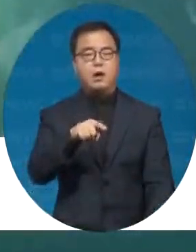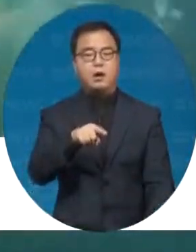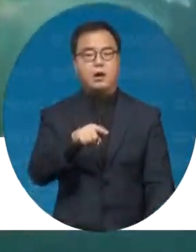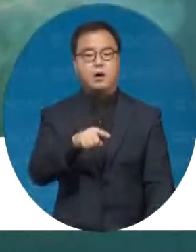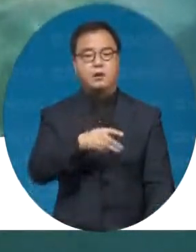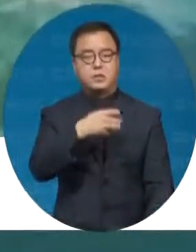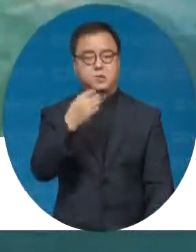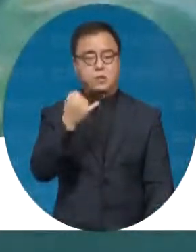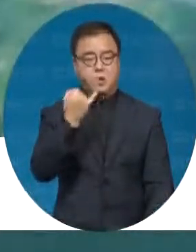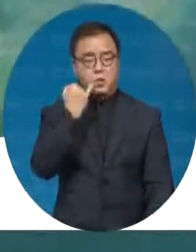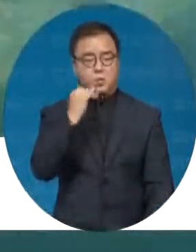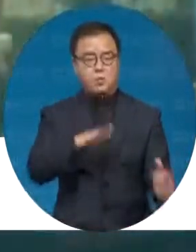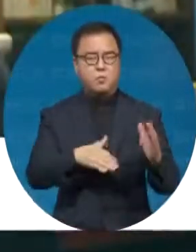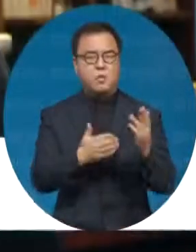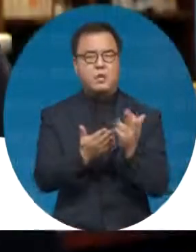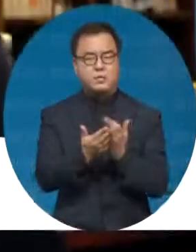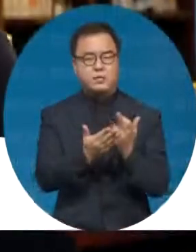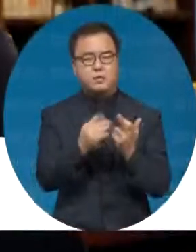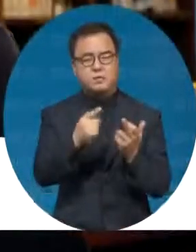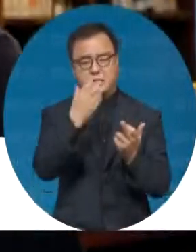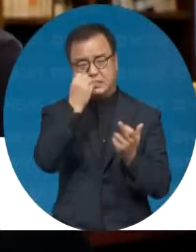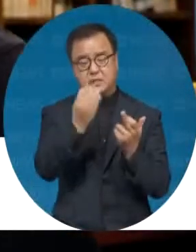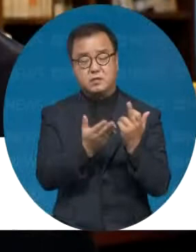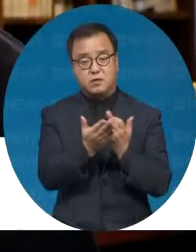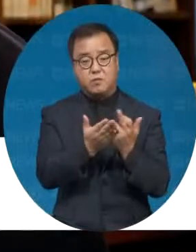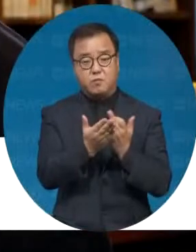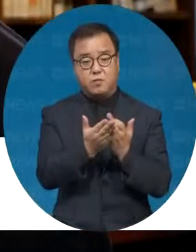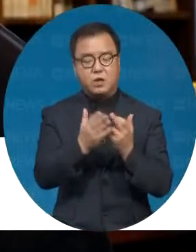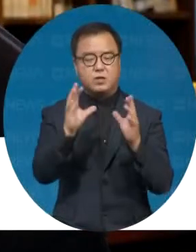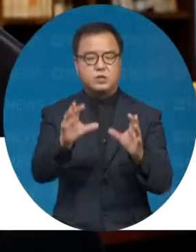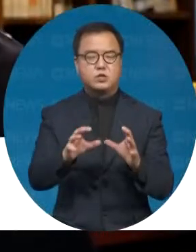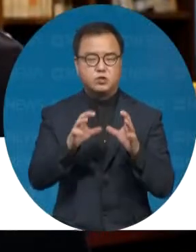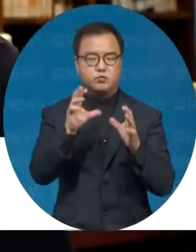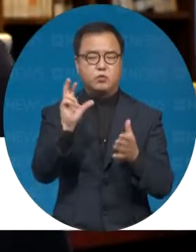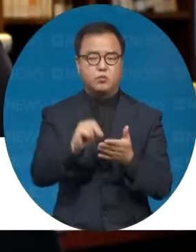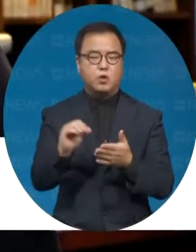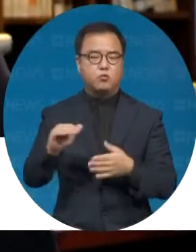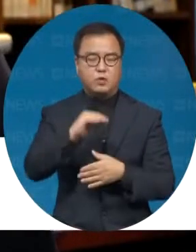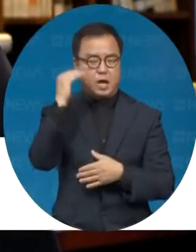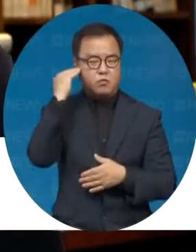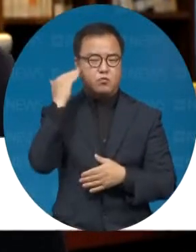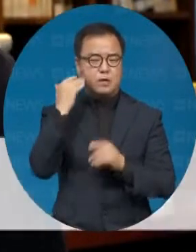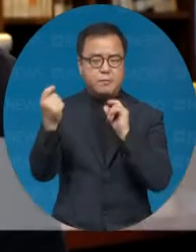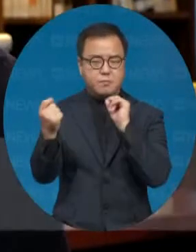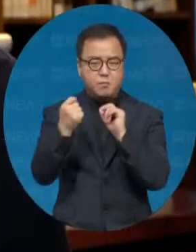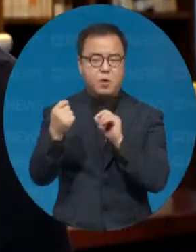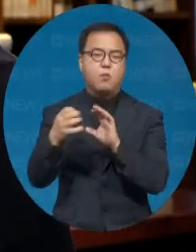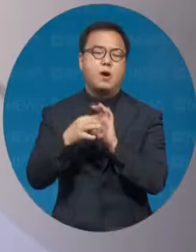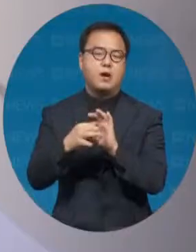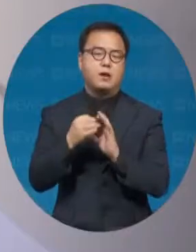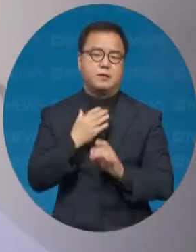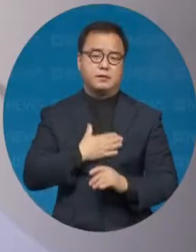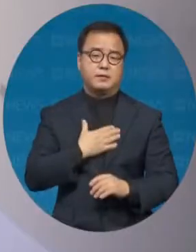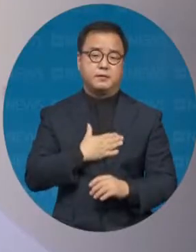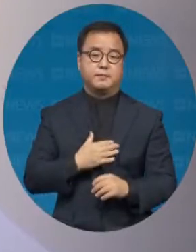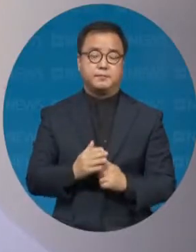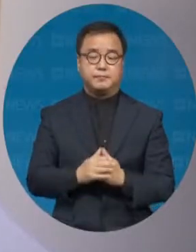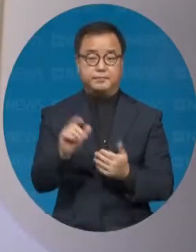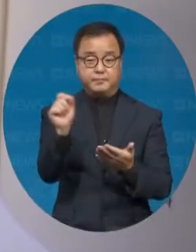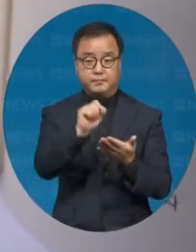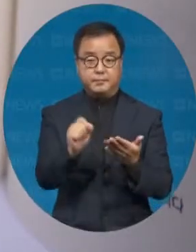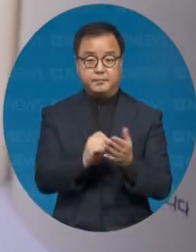또 전지구적인 우리 환경 문제도 우리나라 사람들과 밀접한 관련이 있다는 것을 느꼈습니다.